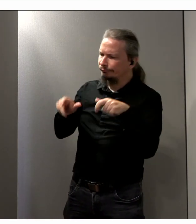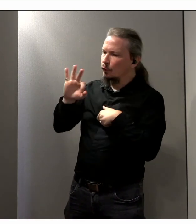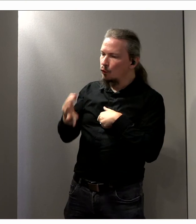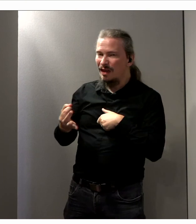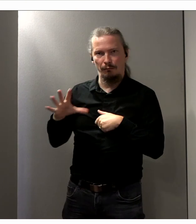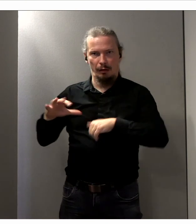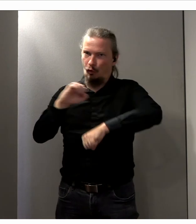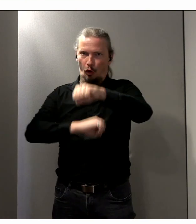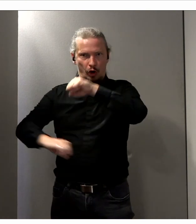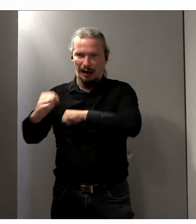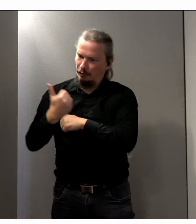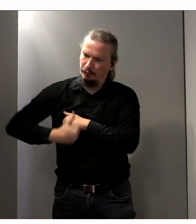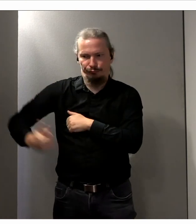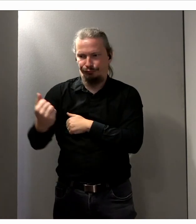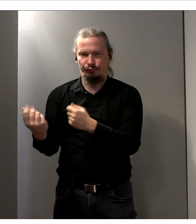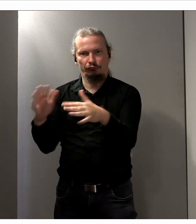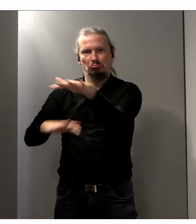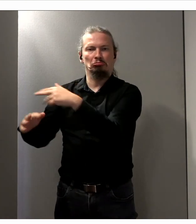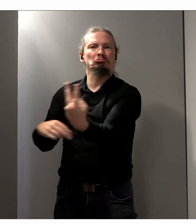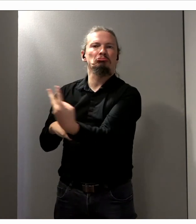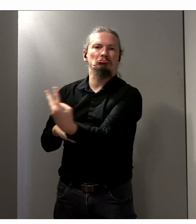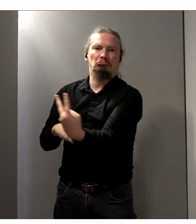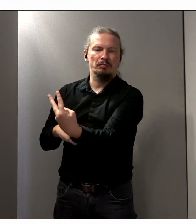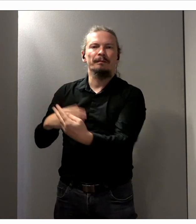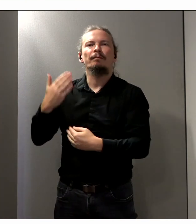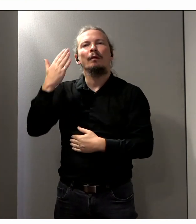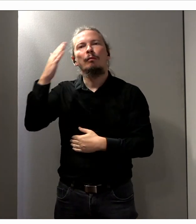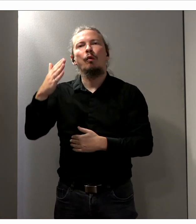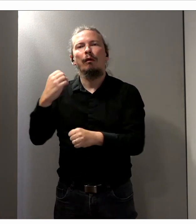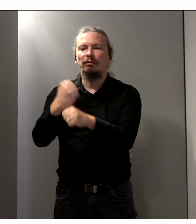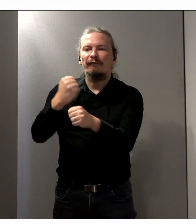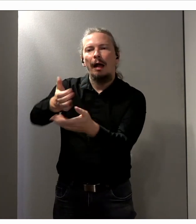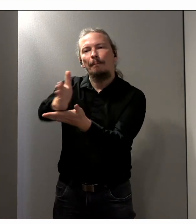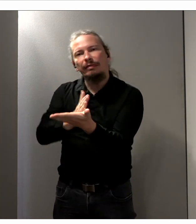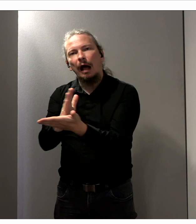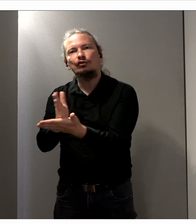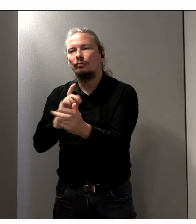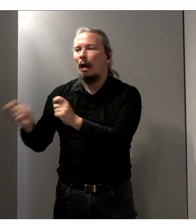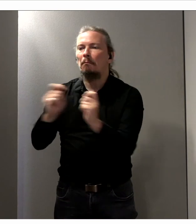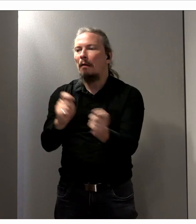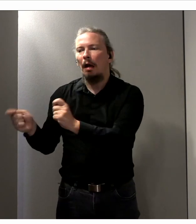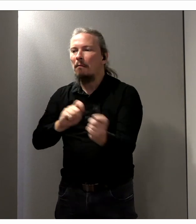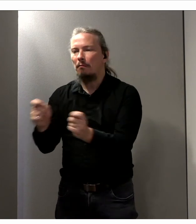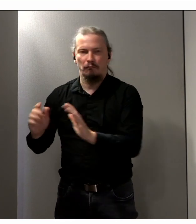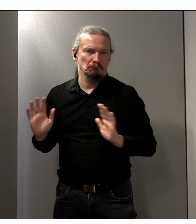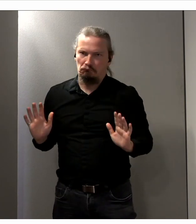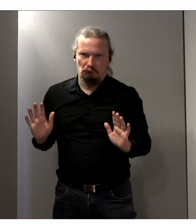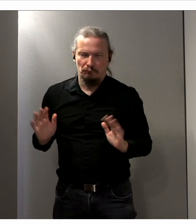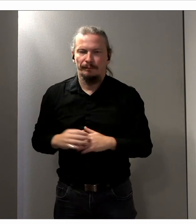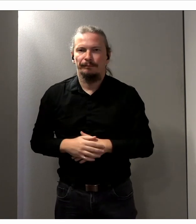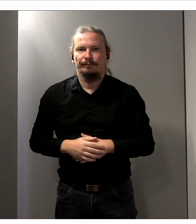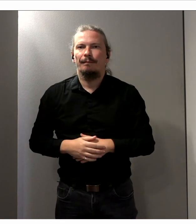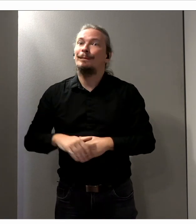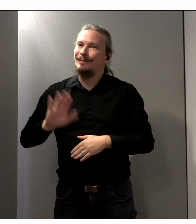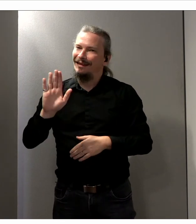s'organisent de manière autonome en ce qui concerne la répartition des tâches, en prenant en compte